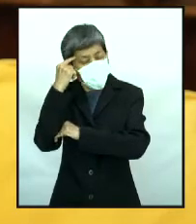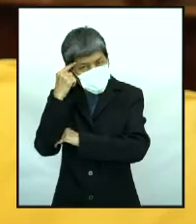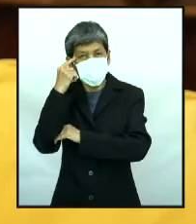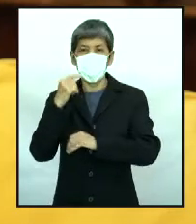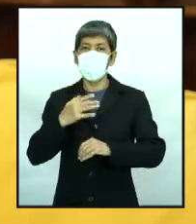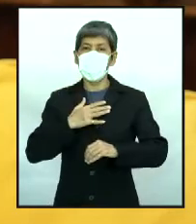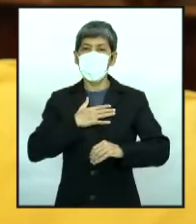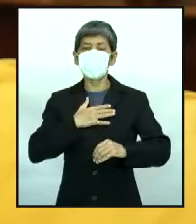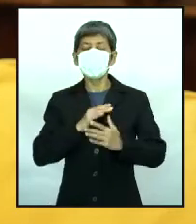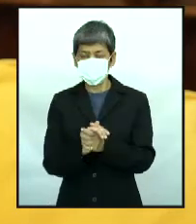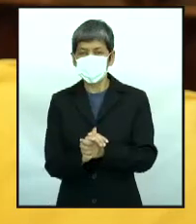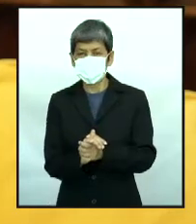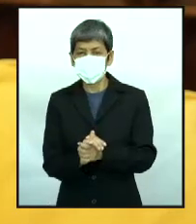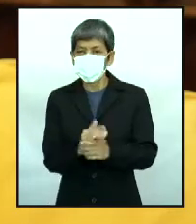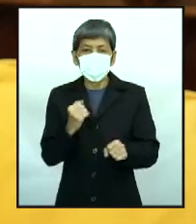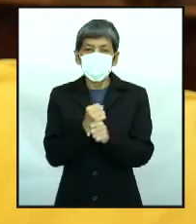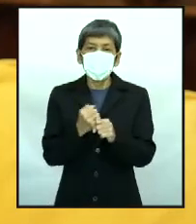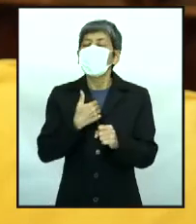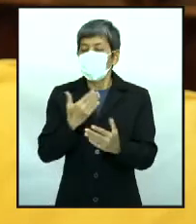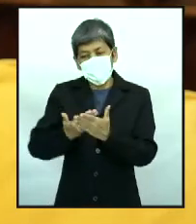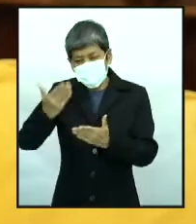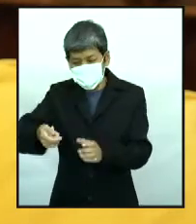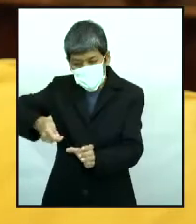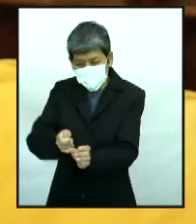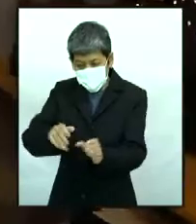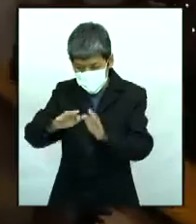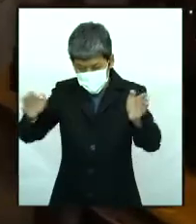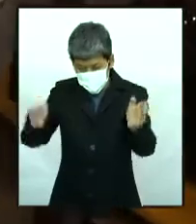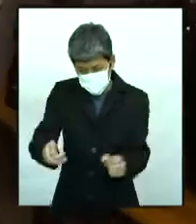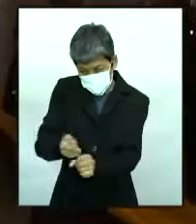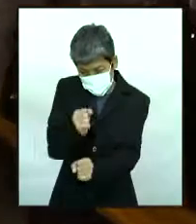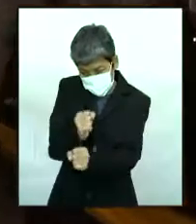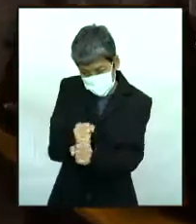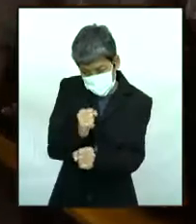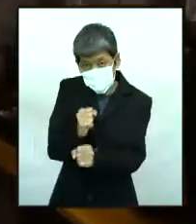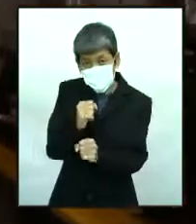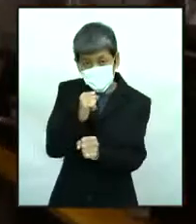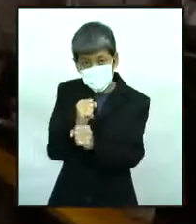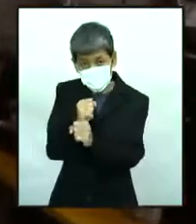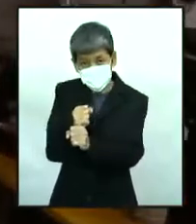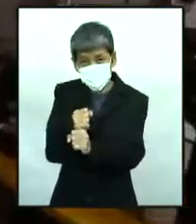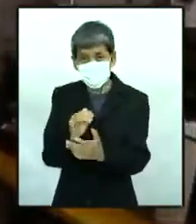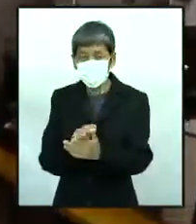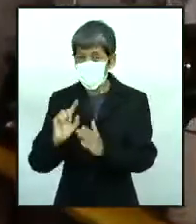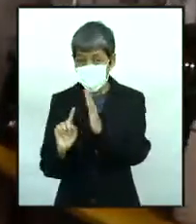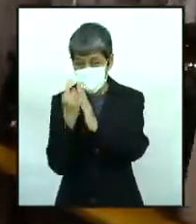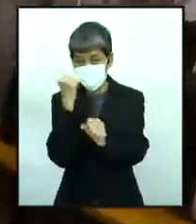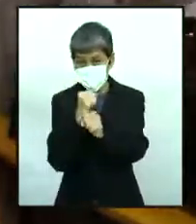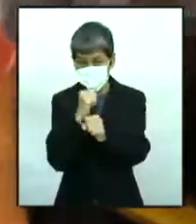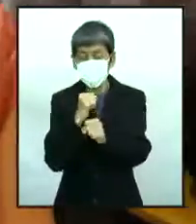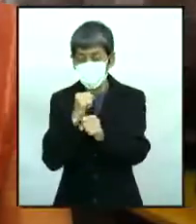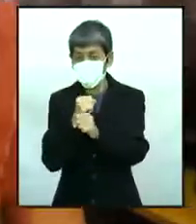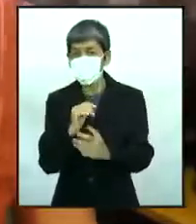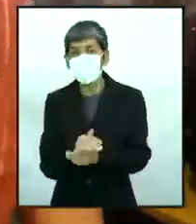จก็ไม่มีอะไรทำก็เลยไปซื้อเครื่องกาแฟมานั่งทำกันก็เลยเริ่มต้นตั้งแต่ตรงนั้นขึ้นม